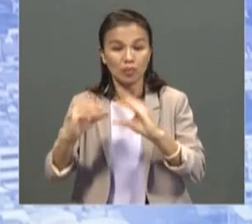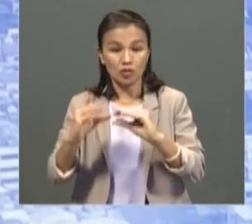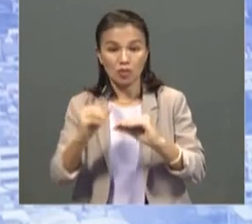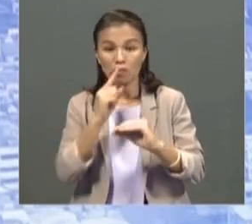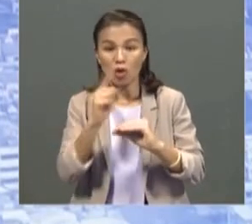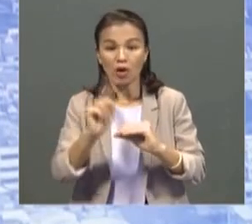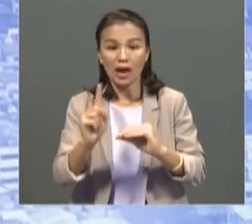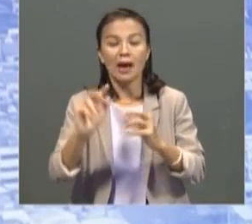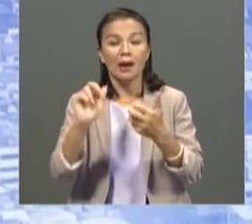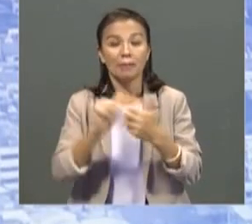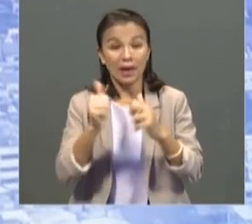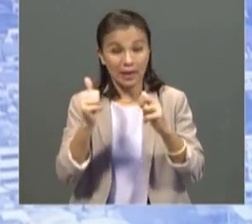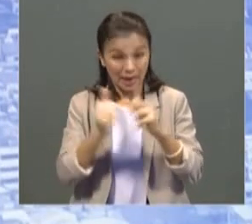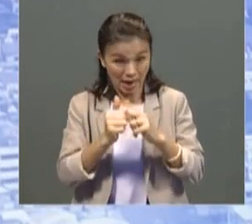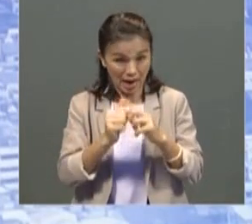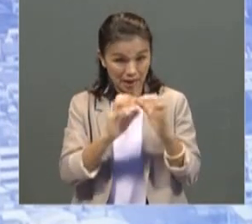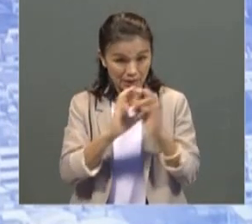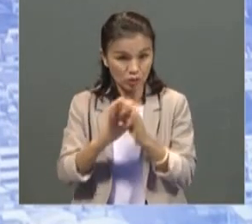များပါဘူး